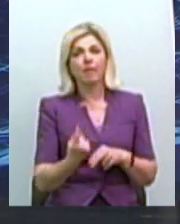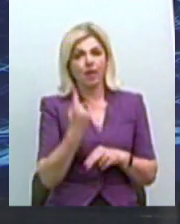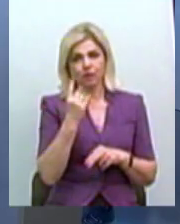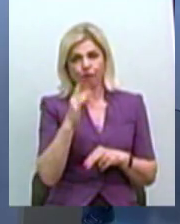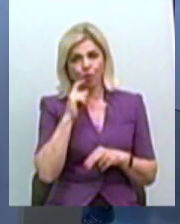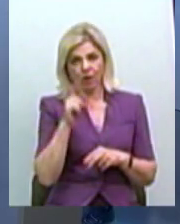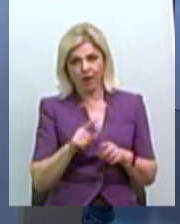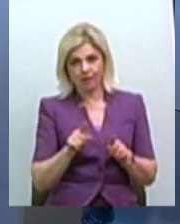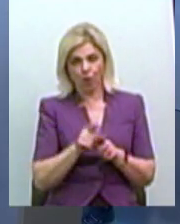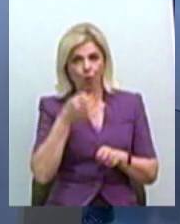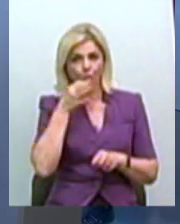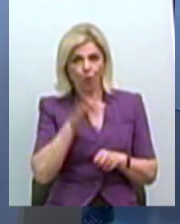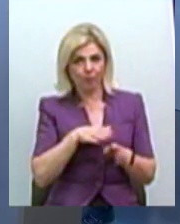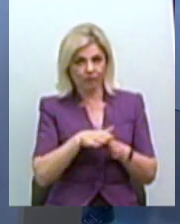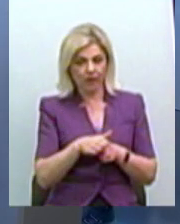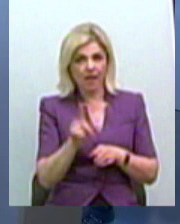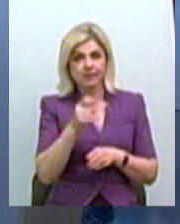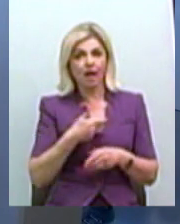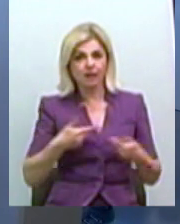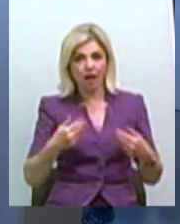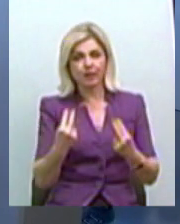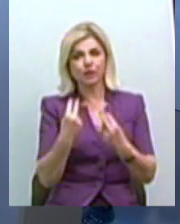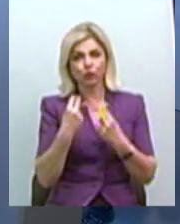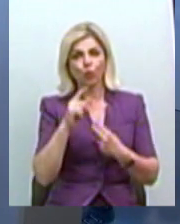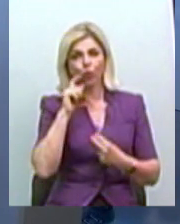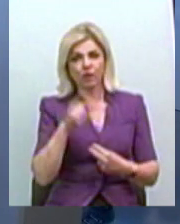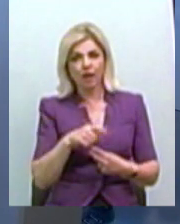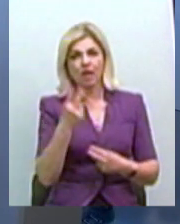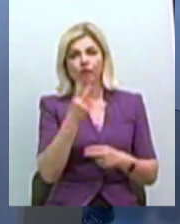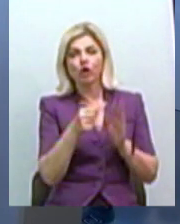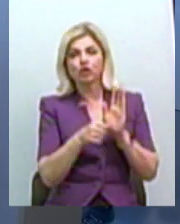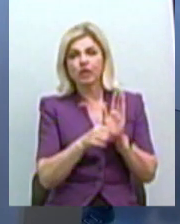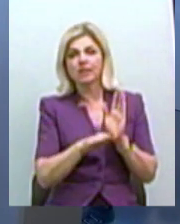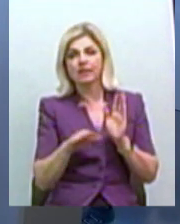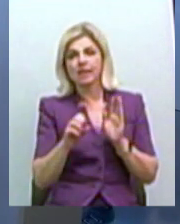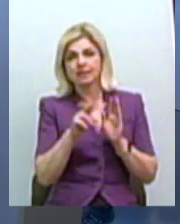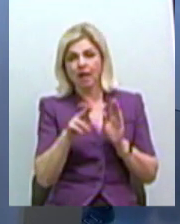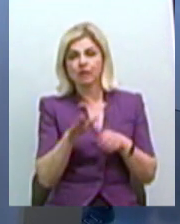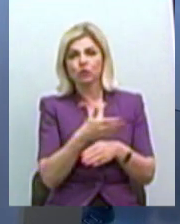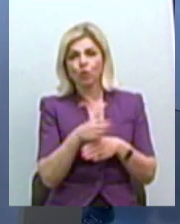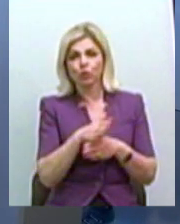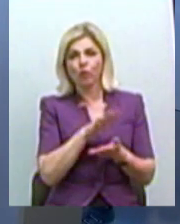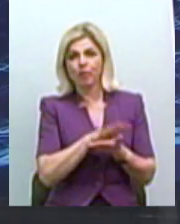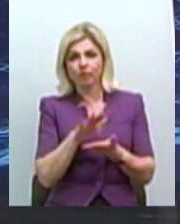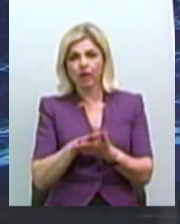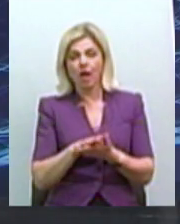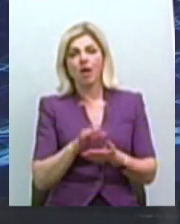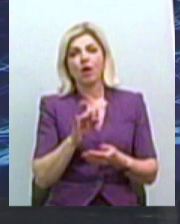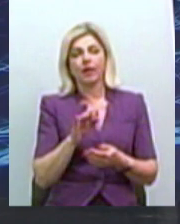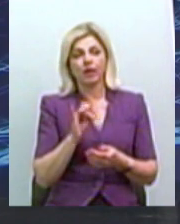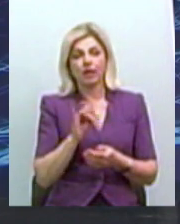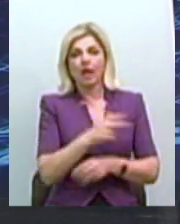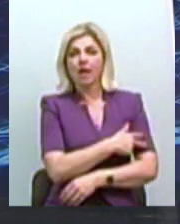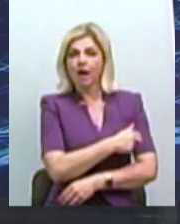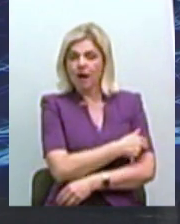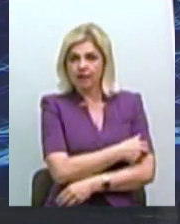такий досвід відбувається. І за нами слідкує вся Україна. 26 дитячих садочків сортують відходи, роздільно збирають.